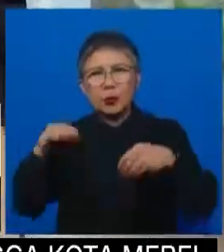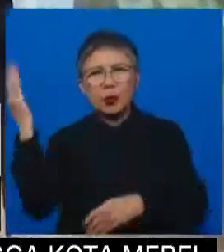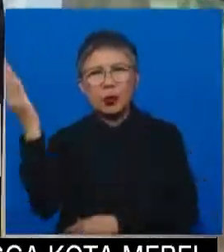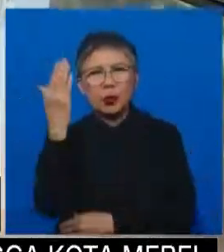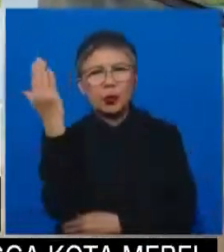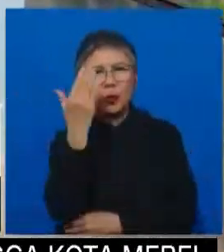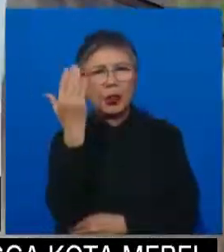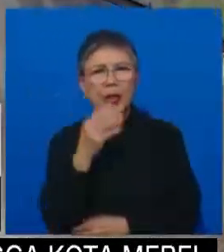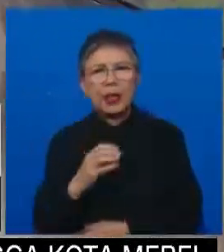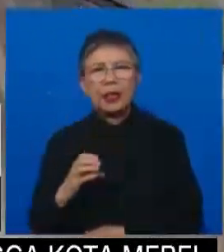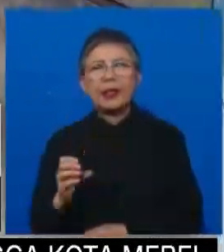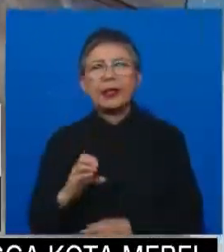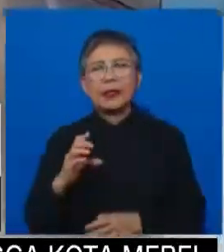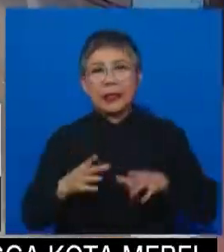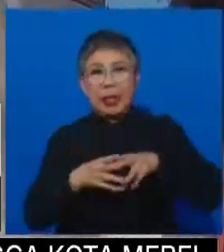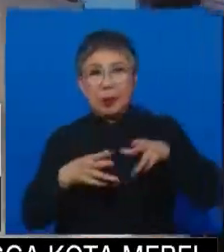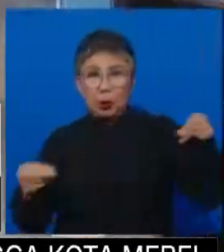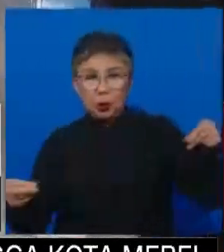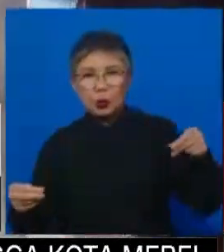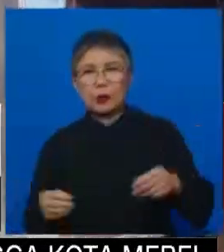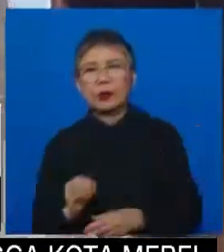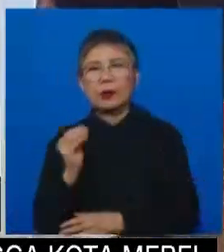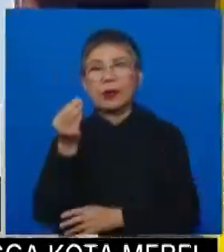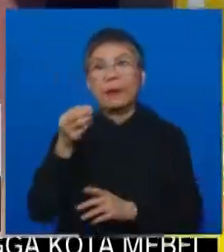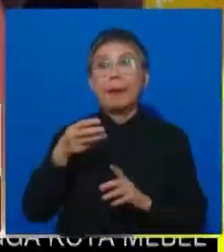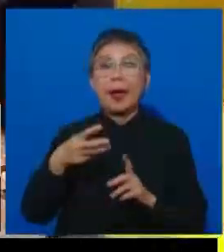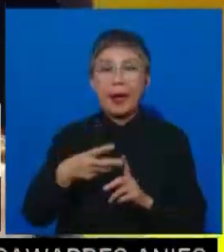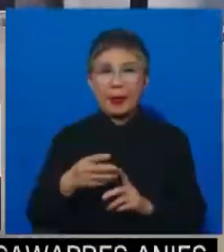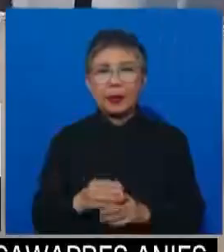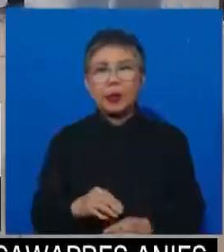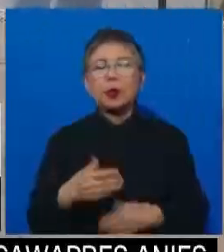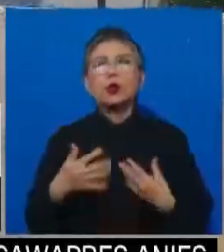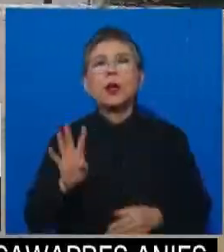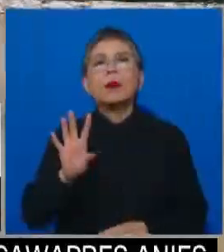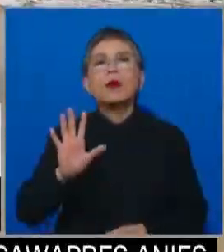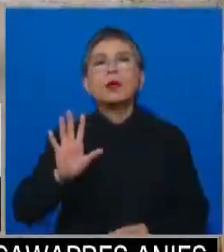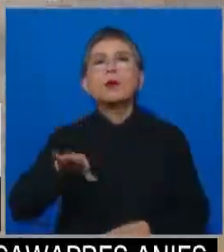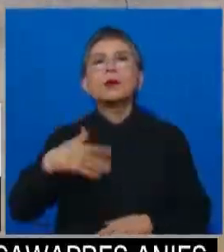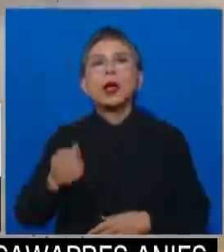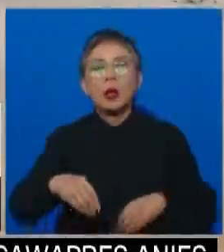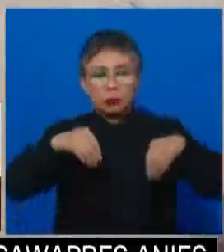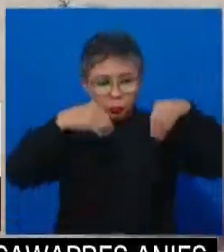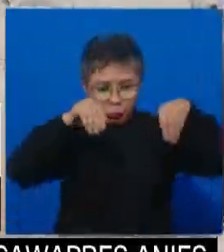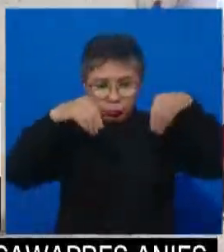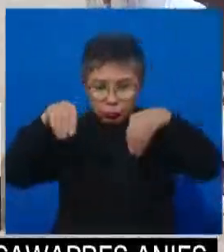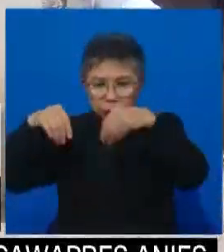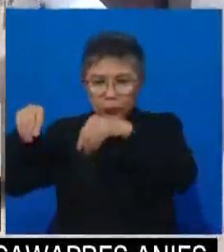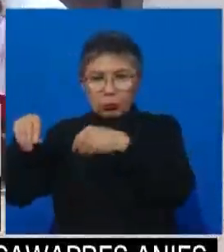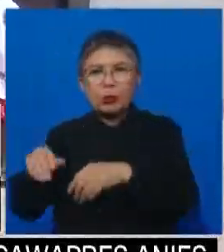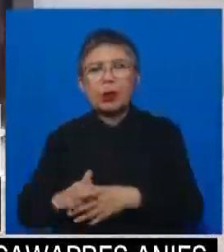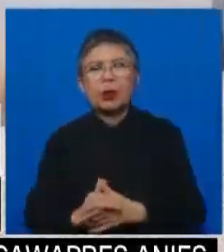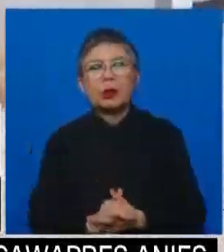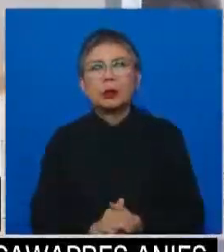di wilayah Cinere, Depok, Jawa Barat. Lebih dari 45 tahun, warga blok PG3